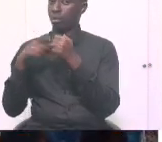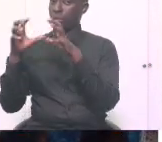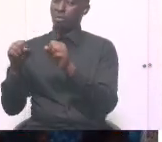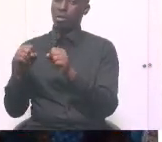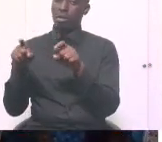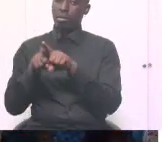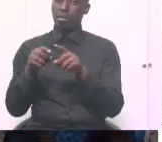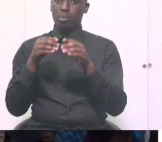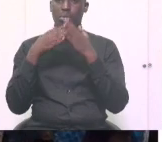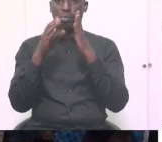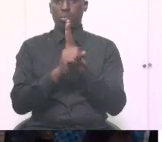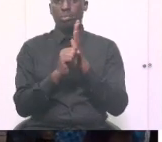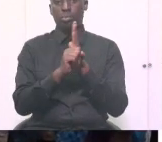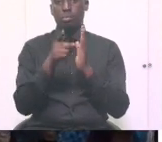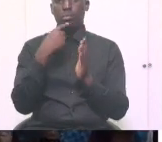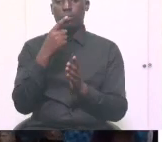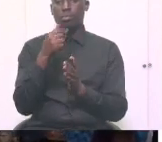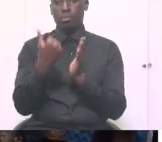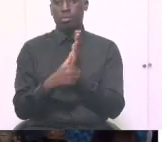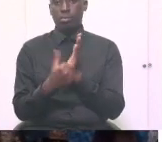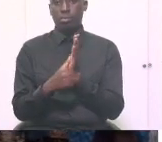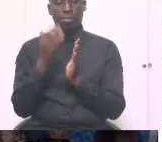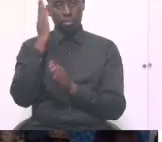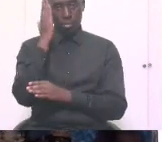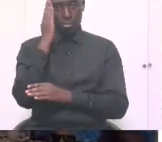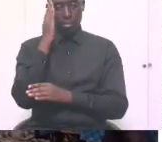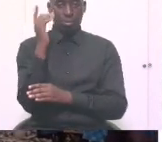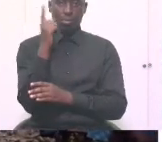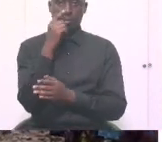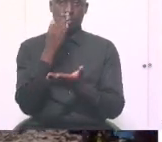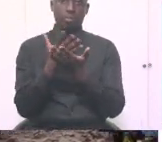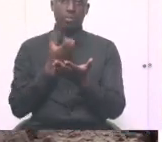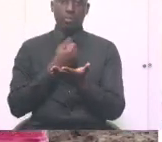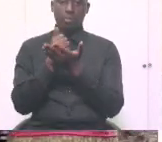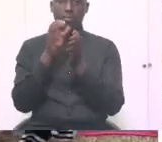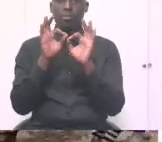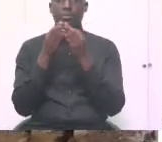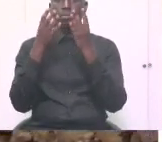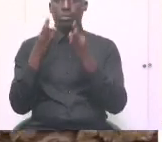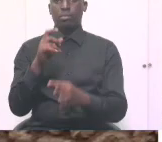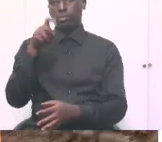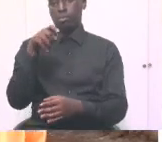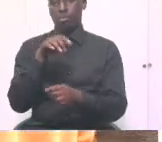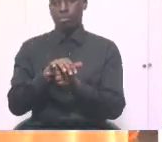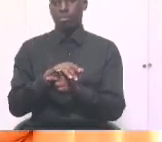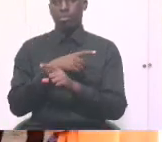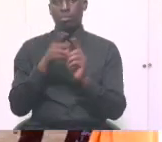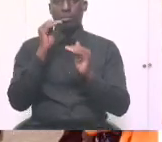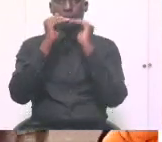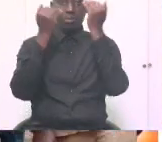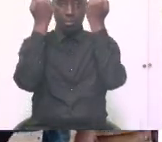gihe ubuyobozi bw'umurenge wa Nyakiriba bwavuze ko iki kibazo bukizi kandi ko bwafashije umuryango ibyo wari ukeneye ariko ko